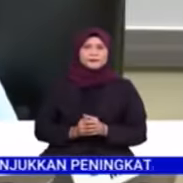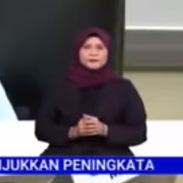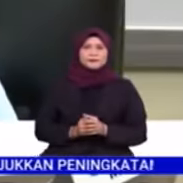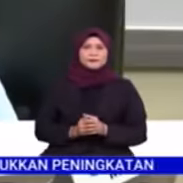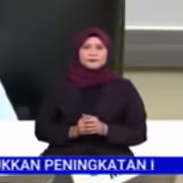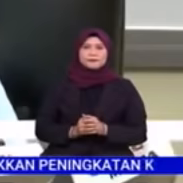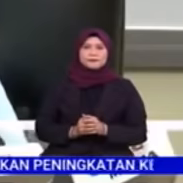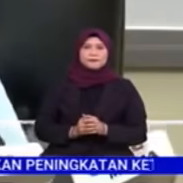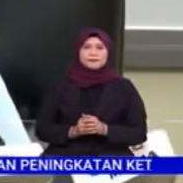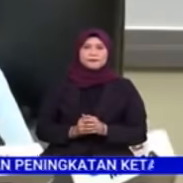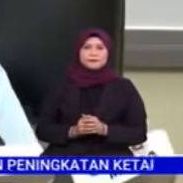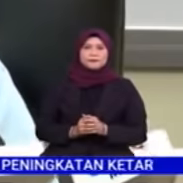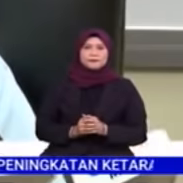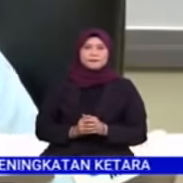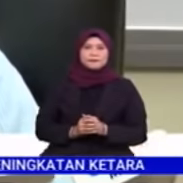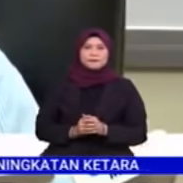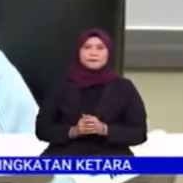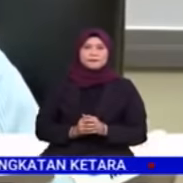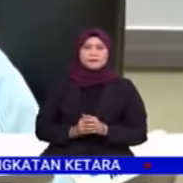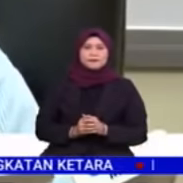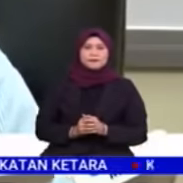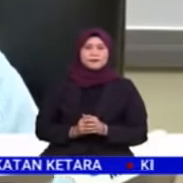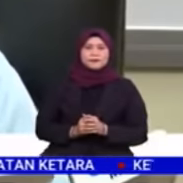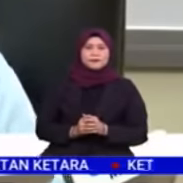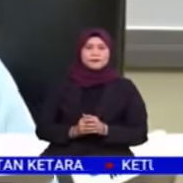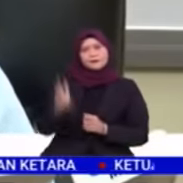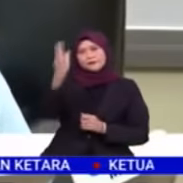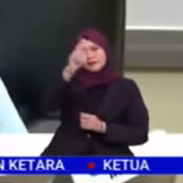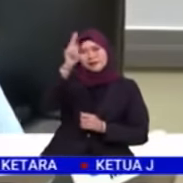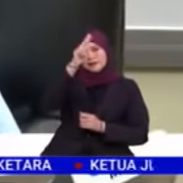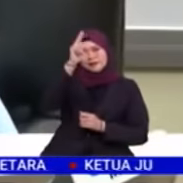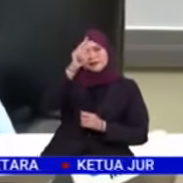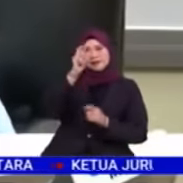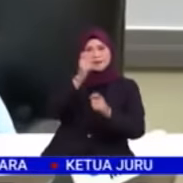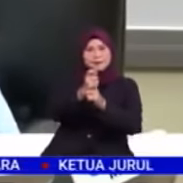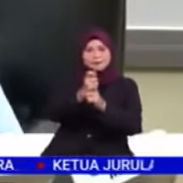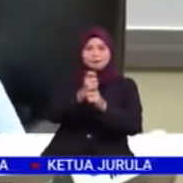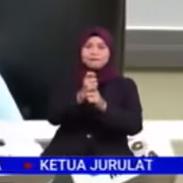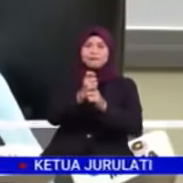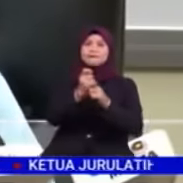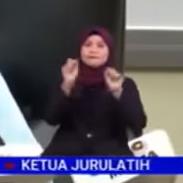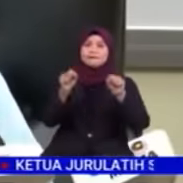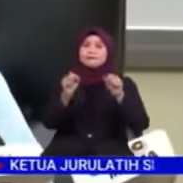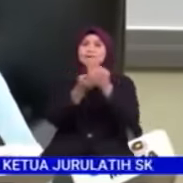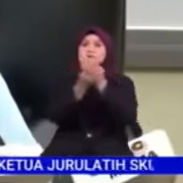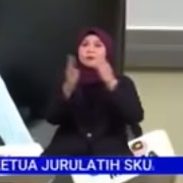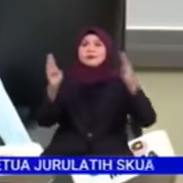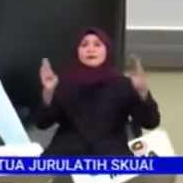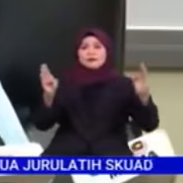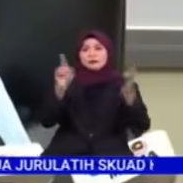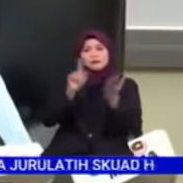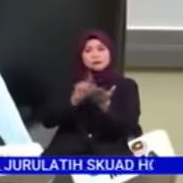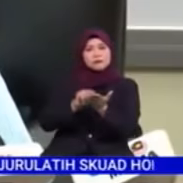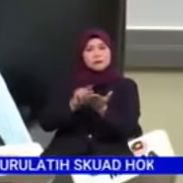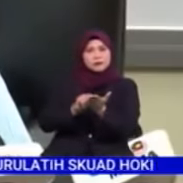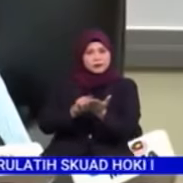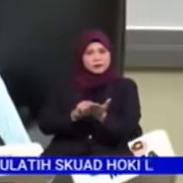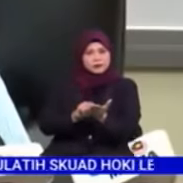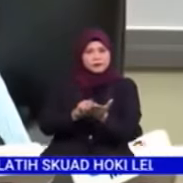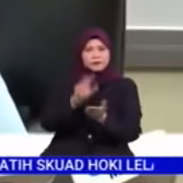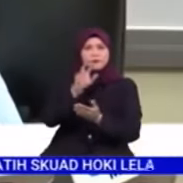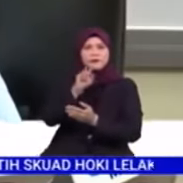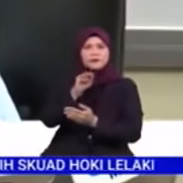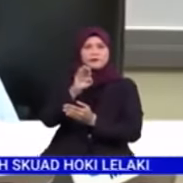Hai kerajaan tetap mempertahankan kebebasan Tami dia ke masuk dalam